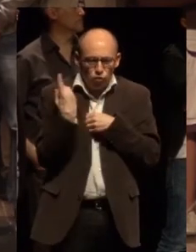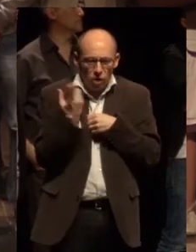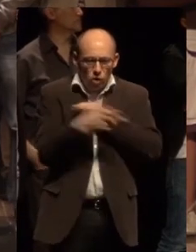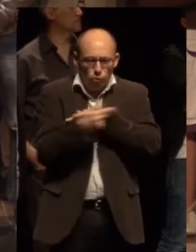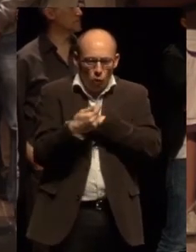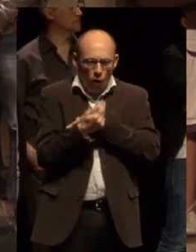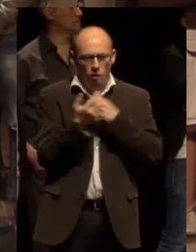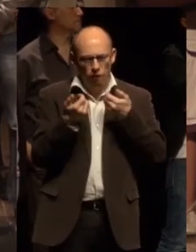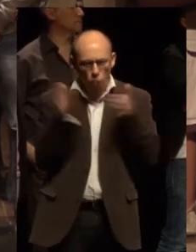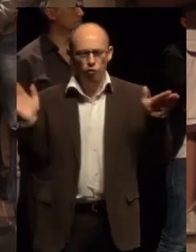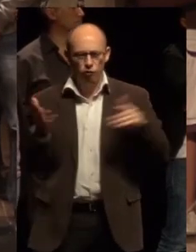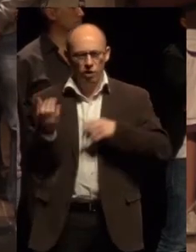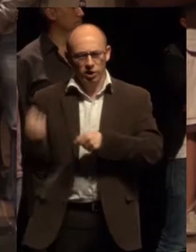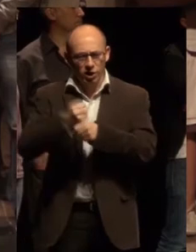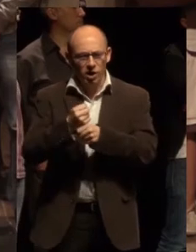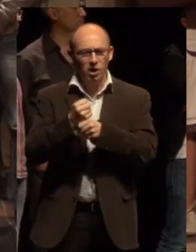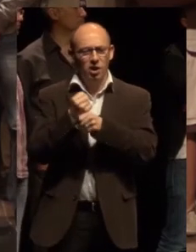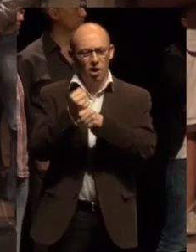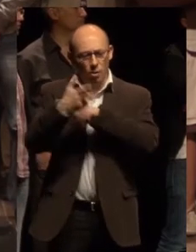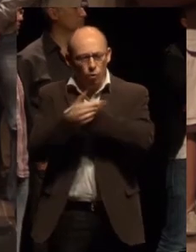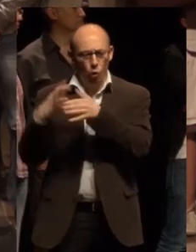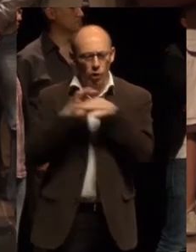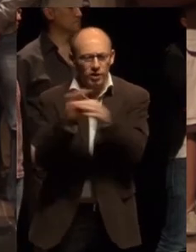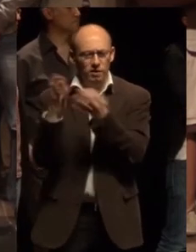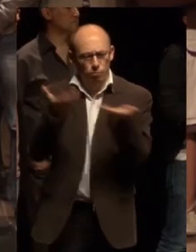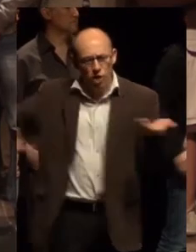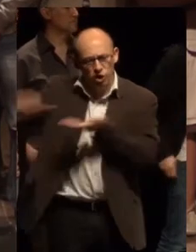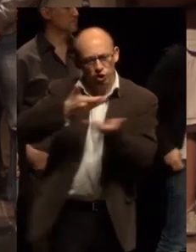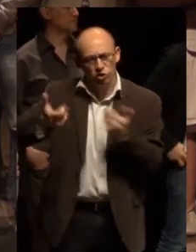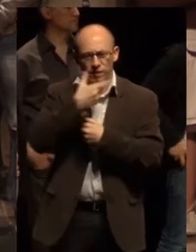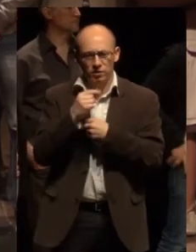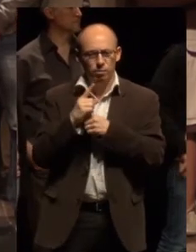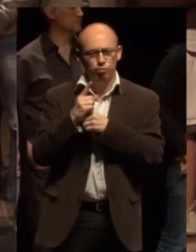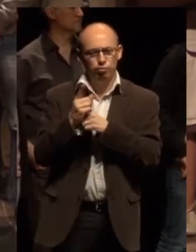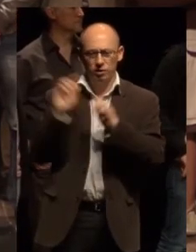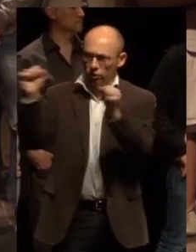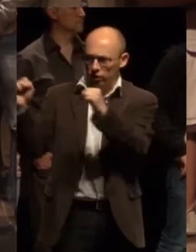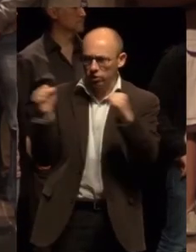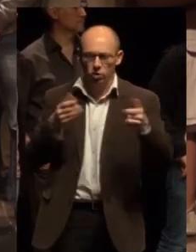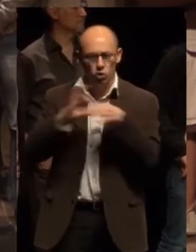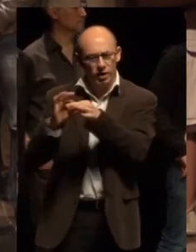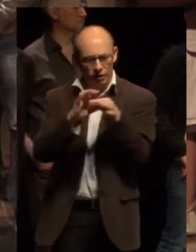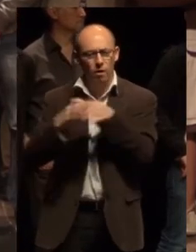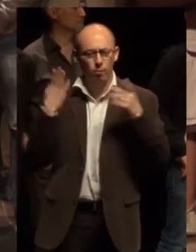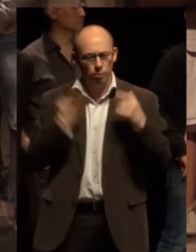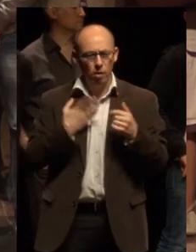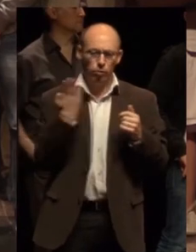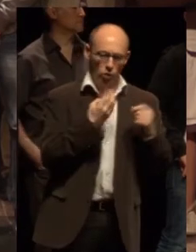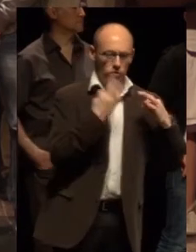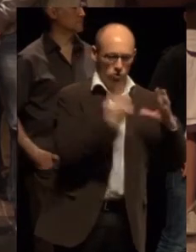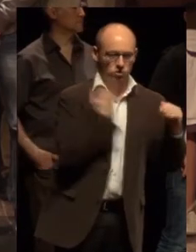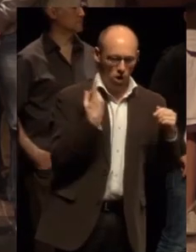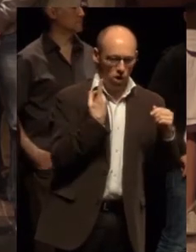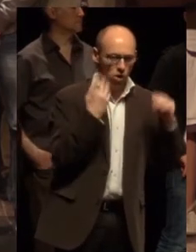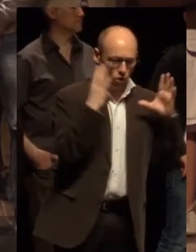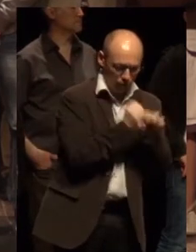mais nous allons créer donc un bureau collectif pour qu'on puisse avoir ce travail collectif. On a besoin de temps seul, mais on a aussi